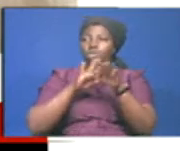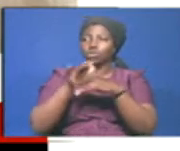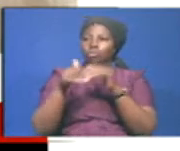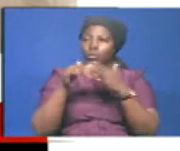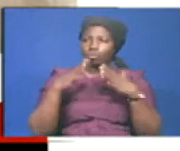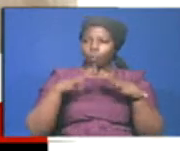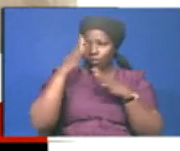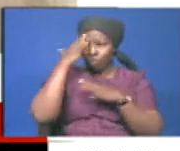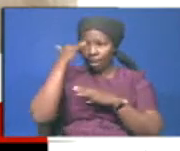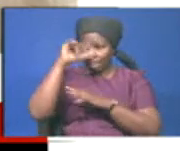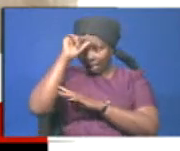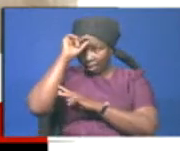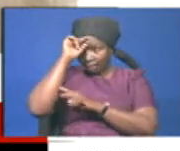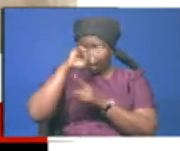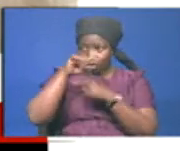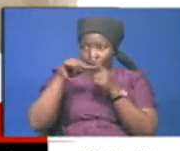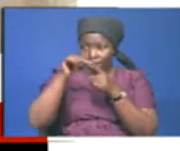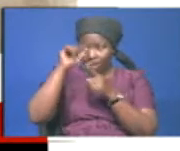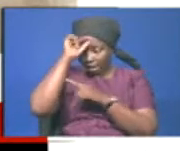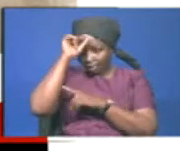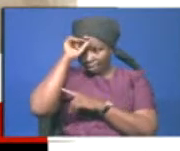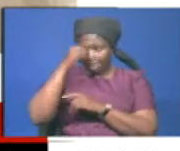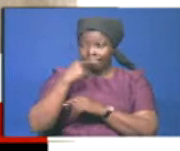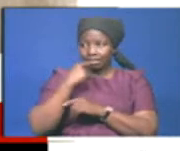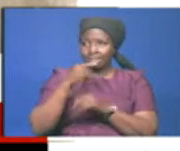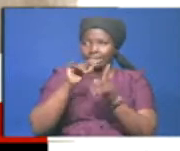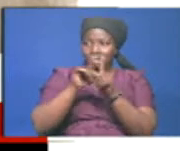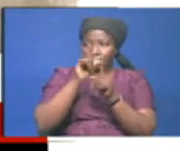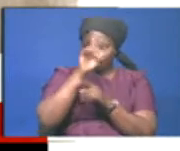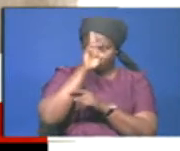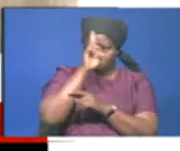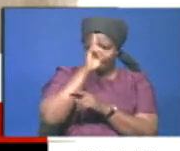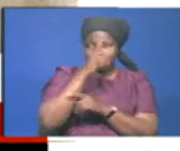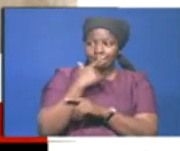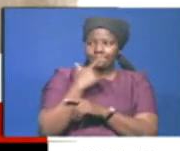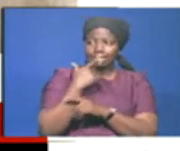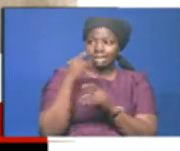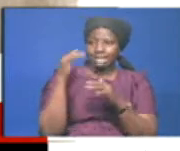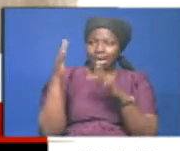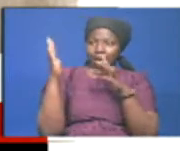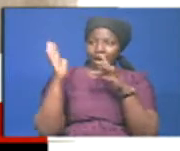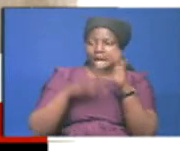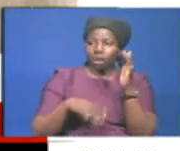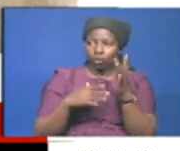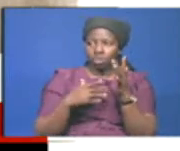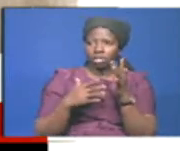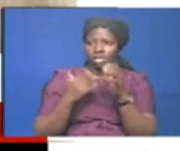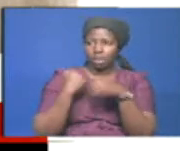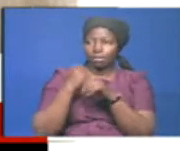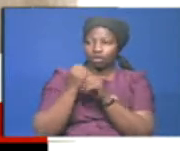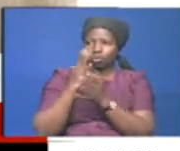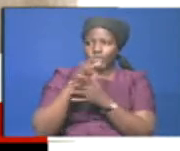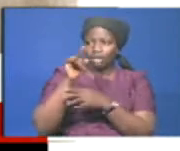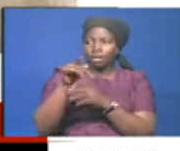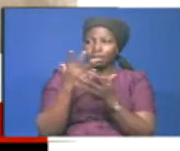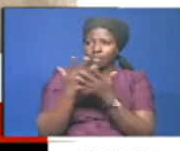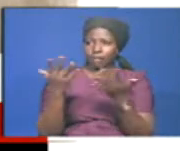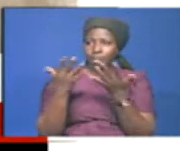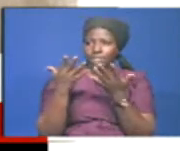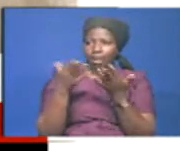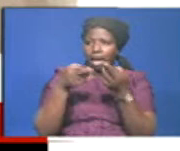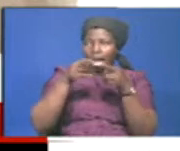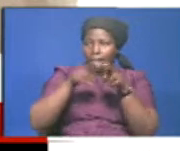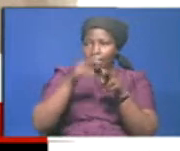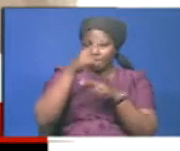hata ikisema na polisi peke yake hawawezi hakikisha hii mambo inafanywa jinsi